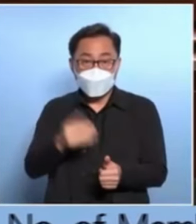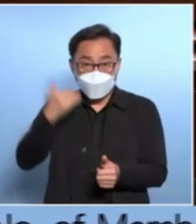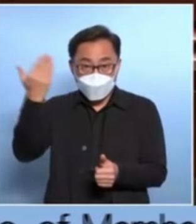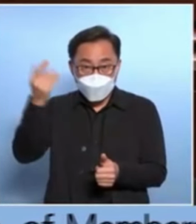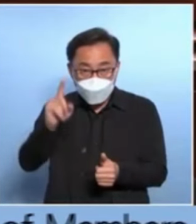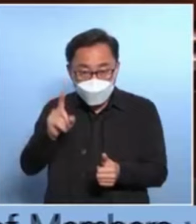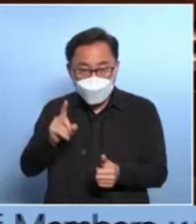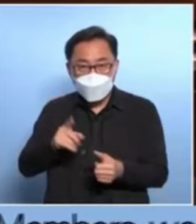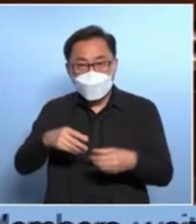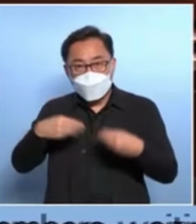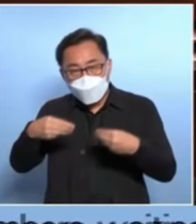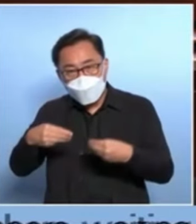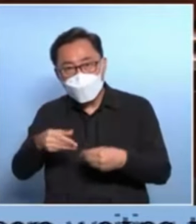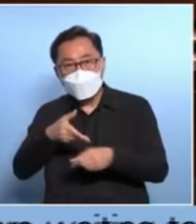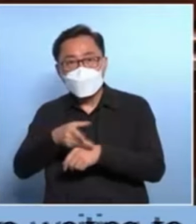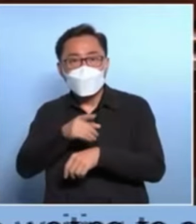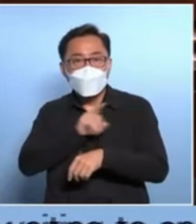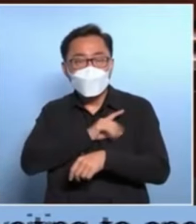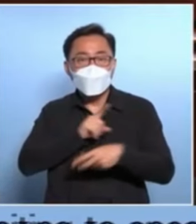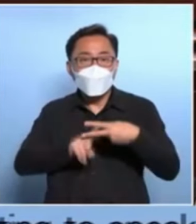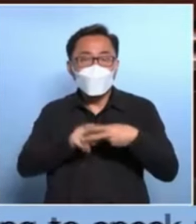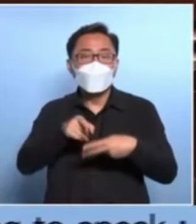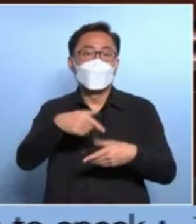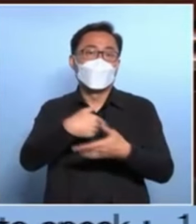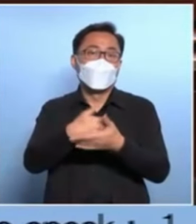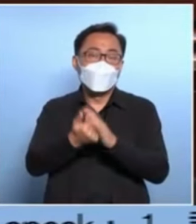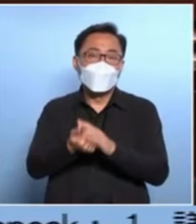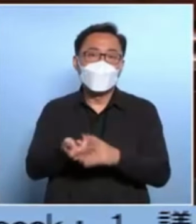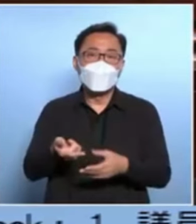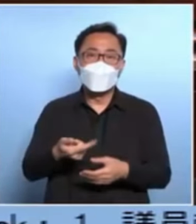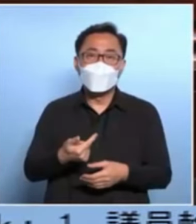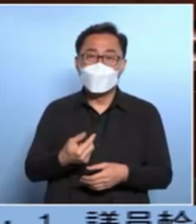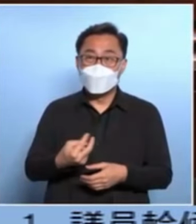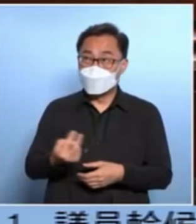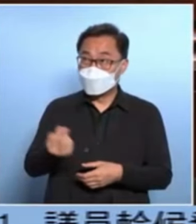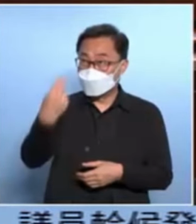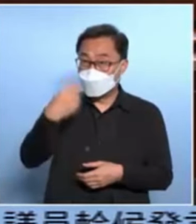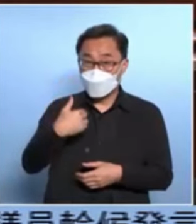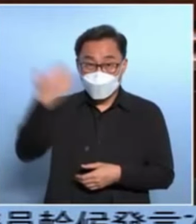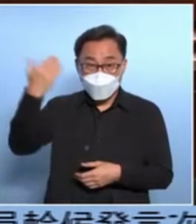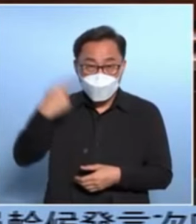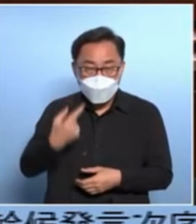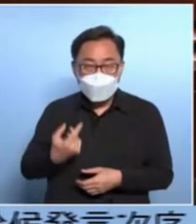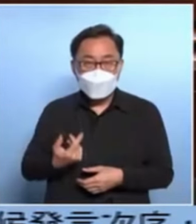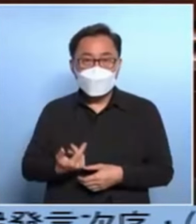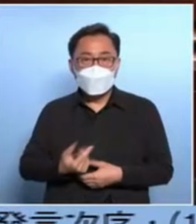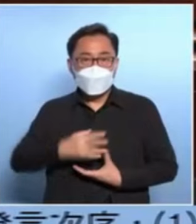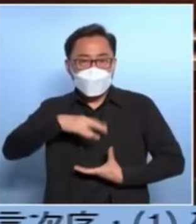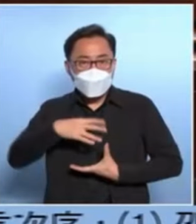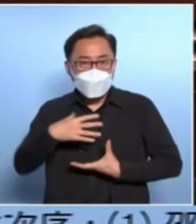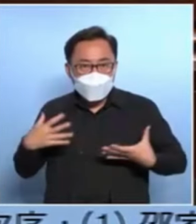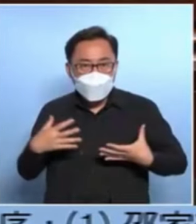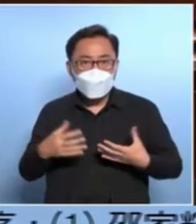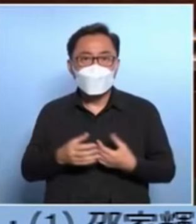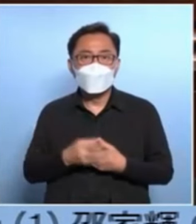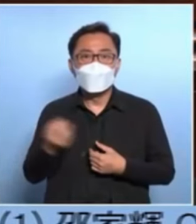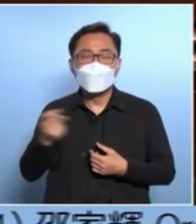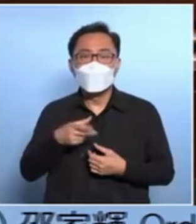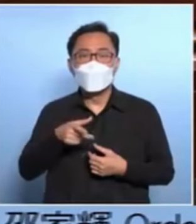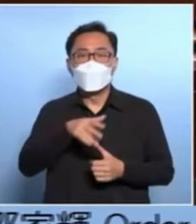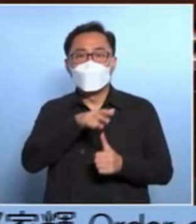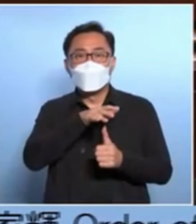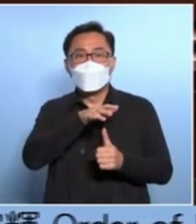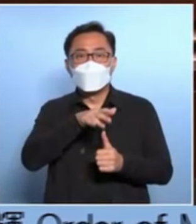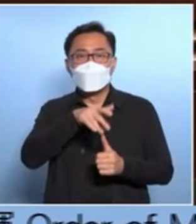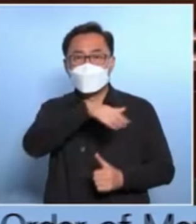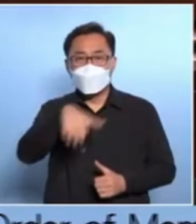界包括教育界社工呢就會有很大壓力，那就同埋咧，好多虐兒個案咧，好難睇得